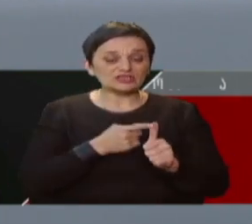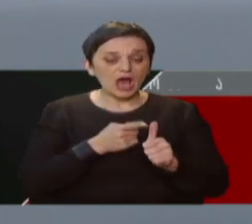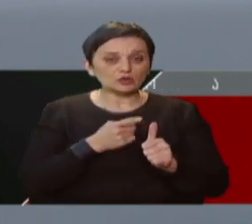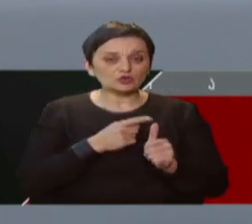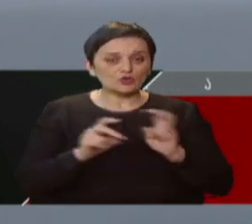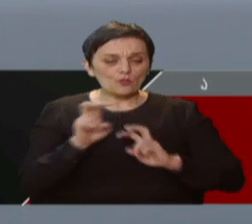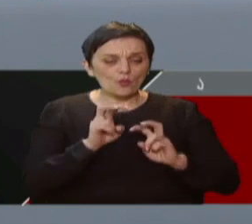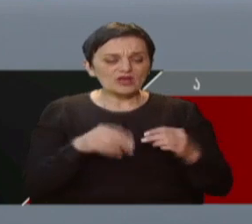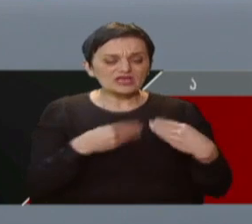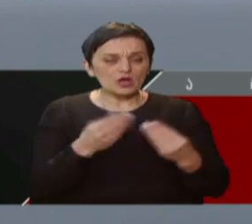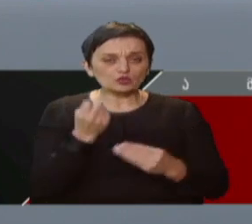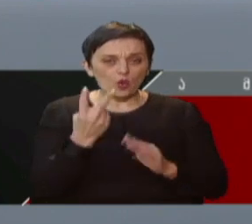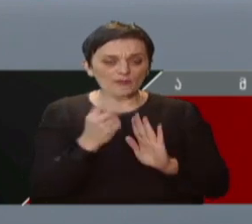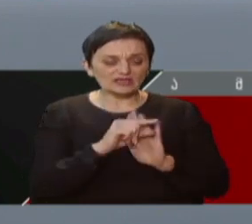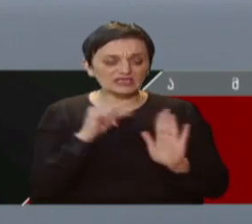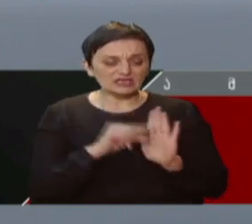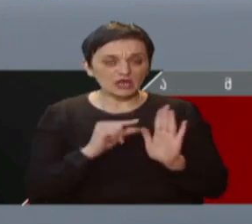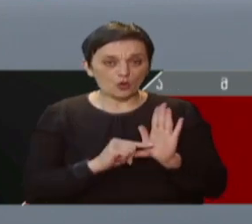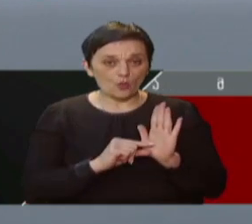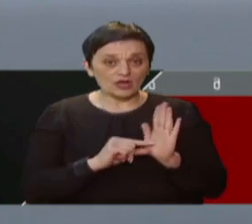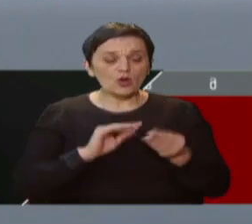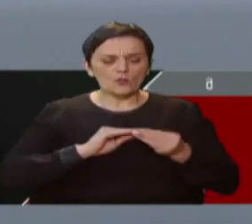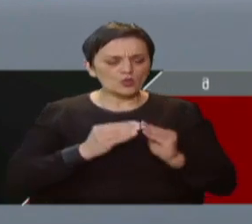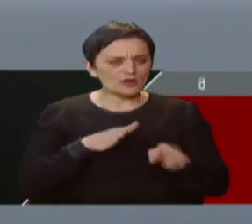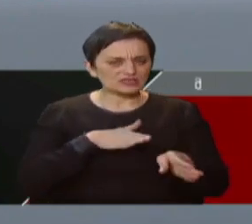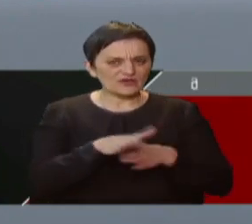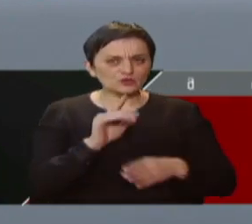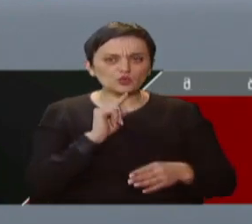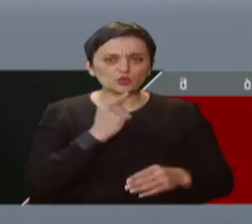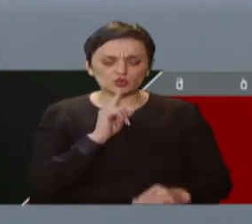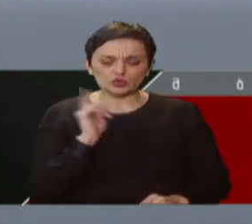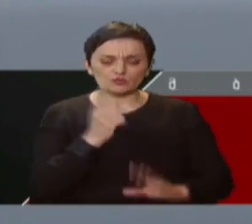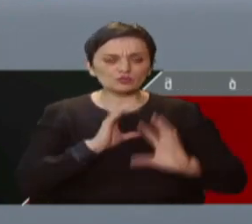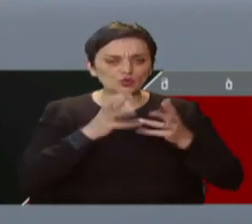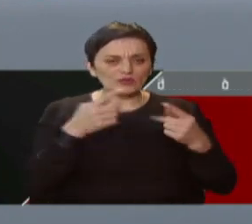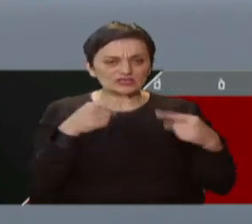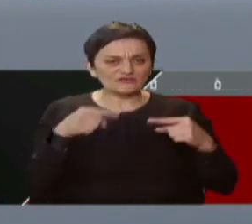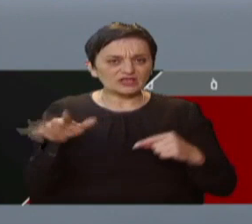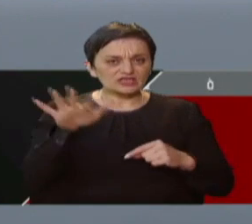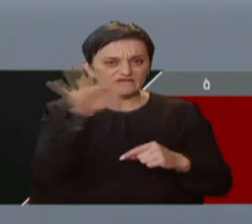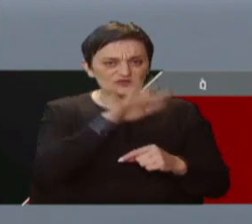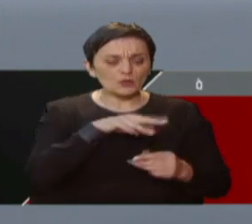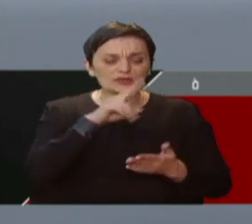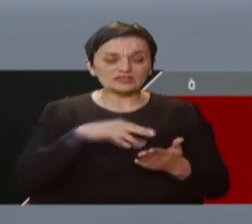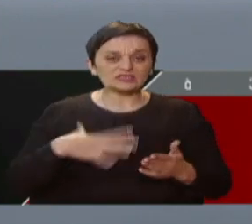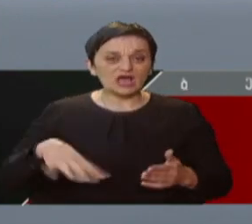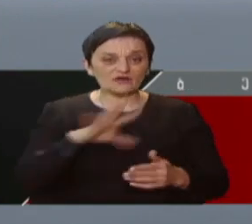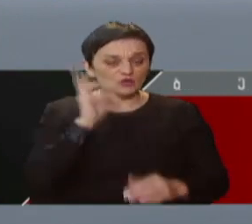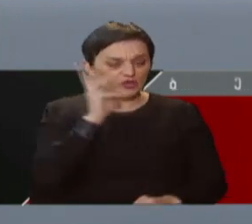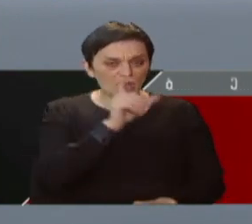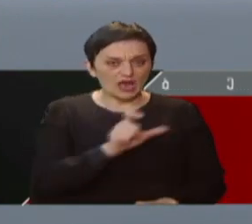mosaqoeblad gatsemuli 12 rekomendatsia. Gamoizoobit savse rtuli tsali msoplios svadesva kveqanashi akreditebulma Sakartvelos